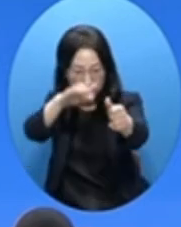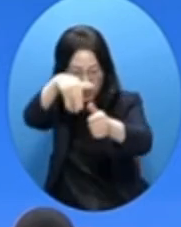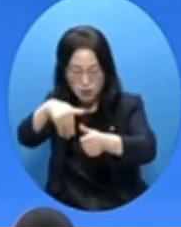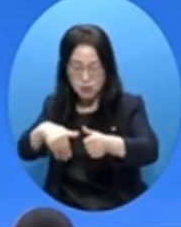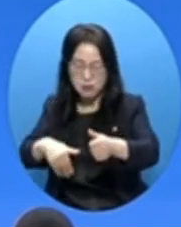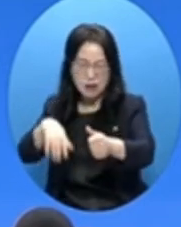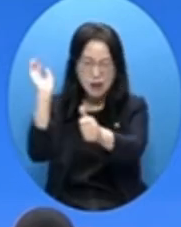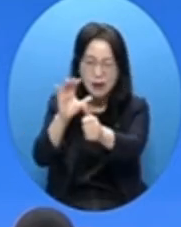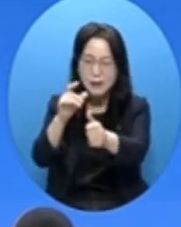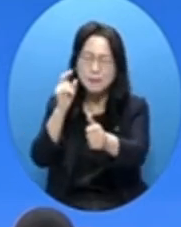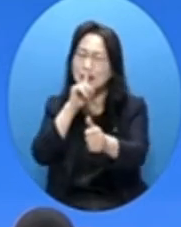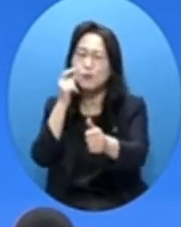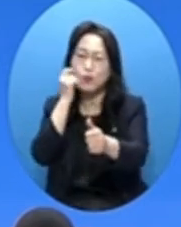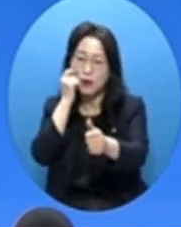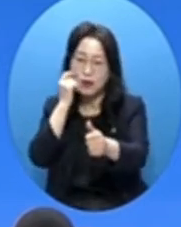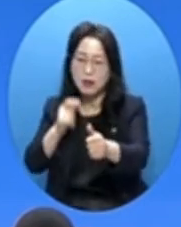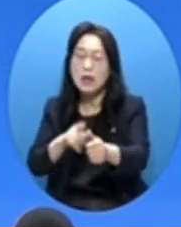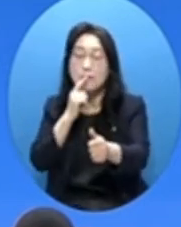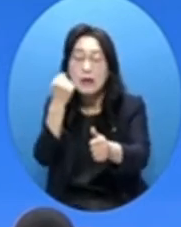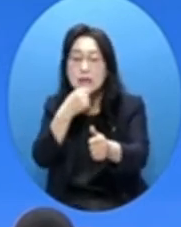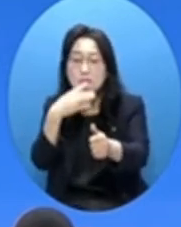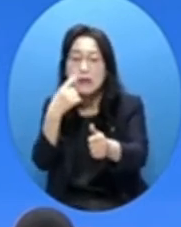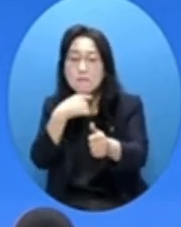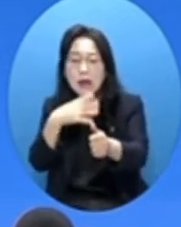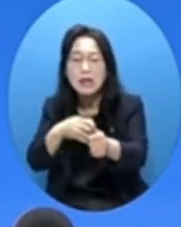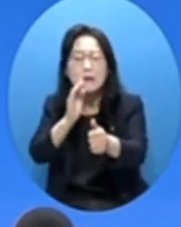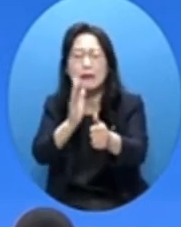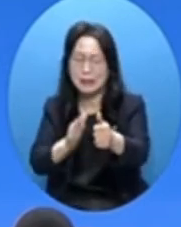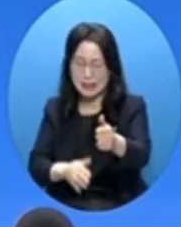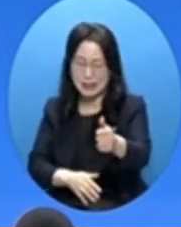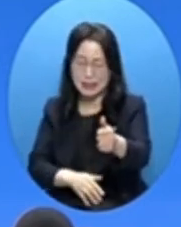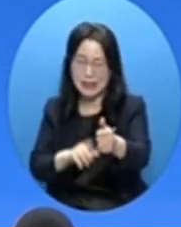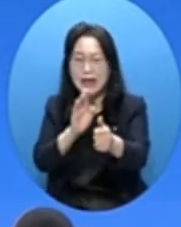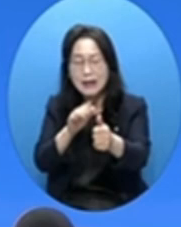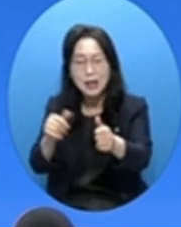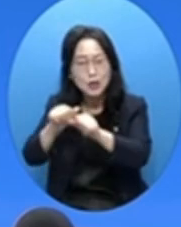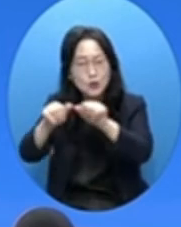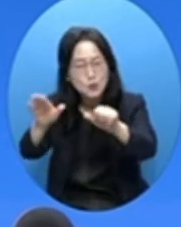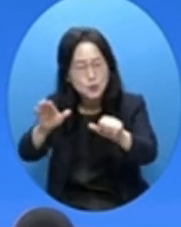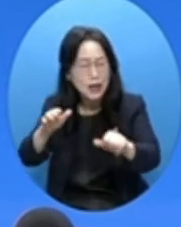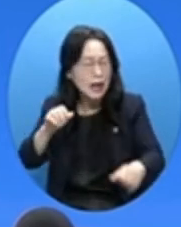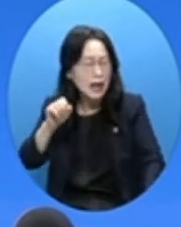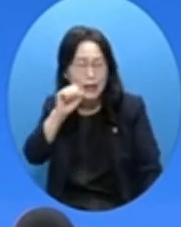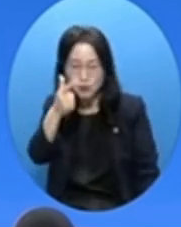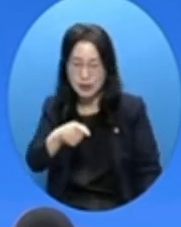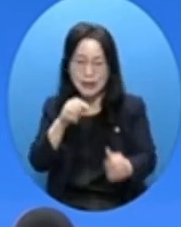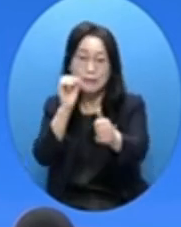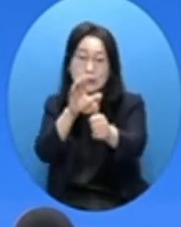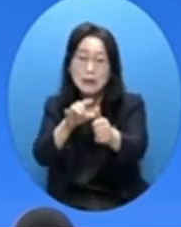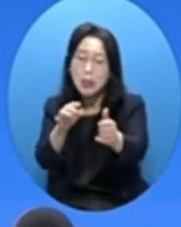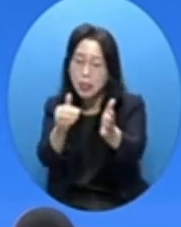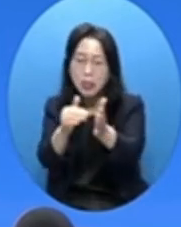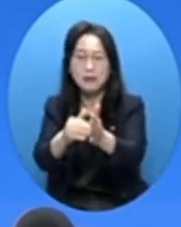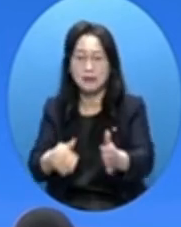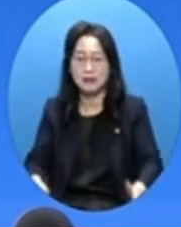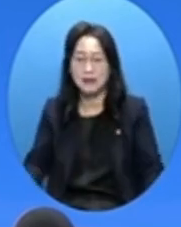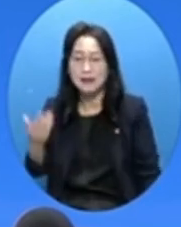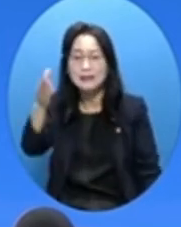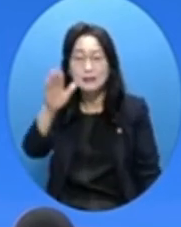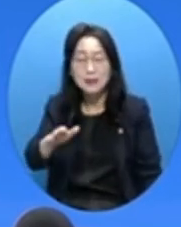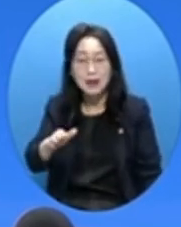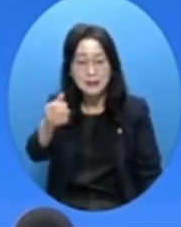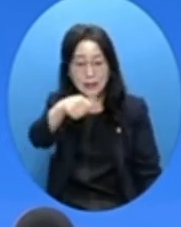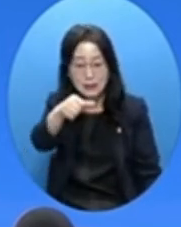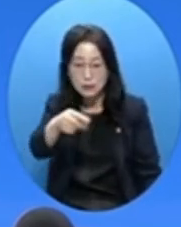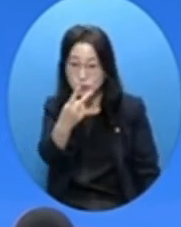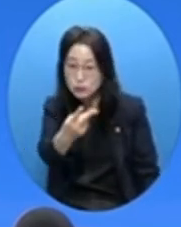못하고 그냥 말로만 그러지 말라 소문이 안 좋다 이 정도론 아무래도 말았습니다 그런데 엘리의 두 아들은